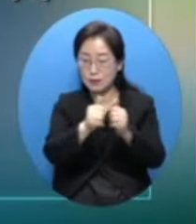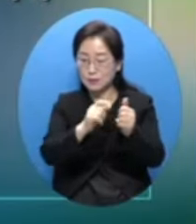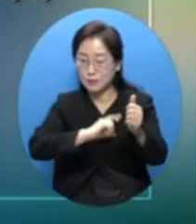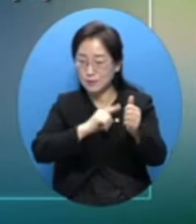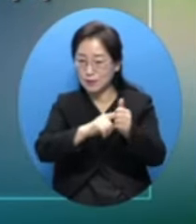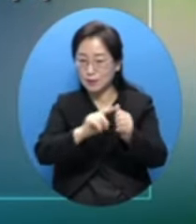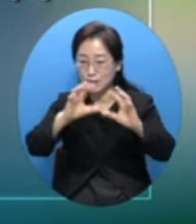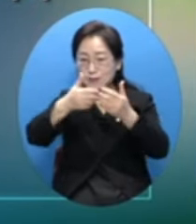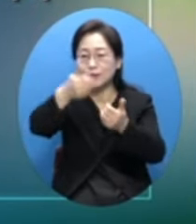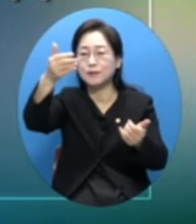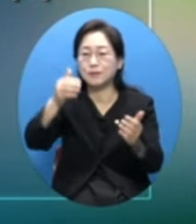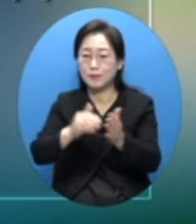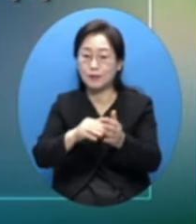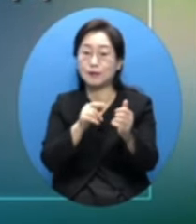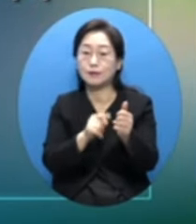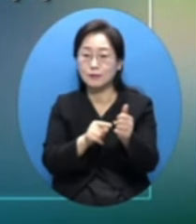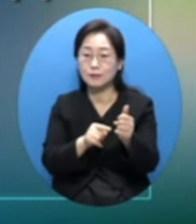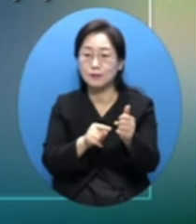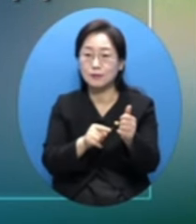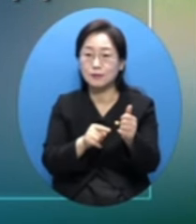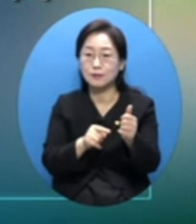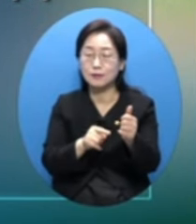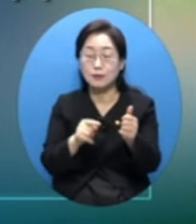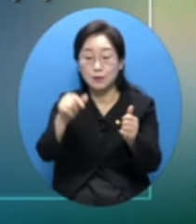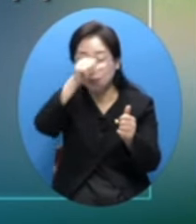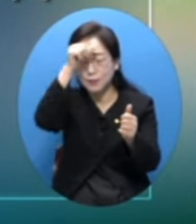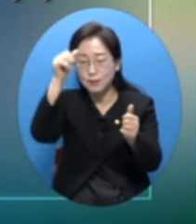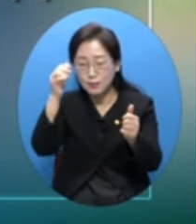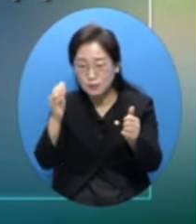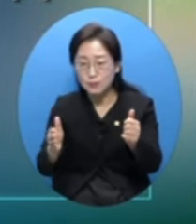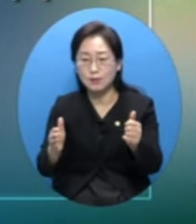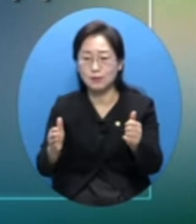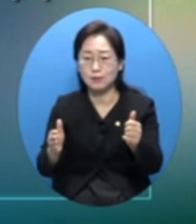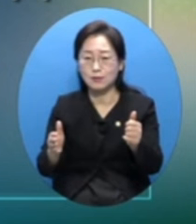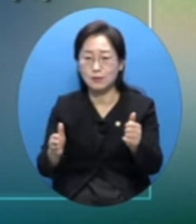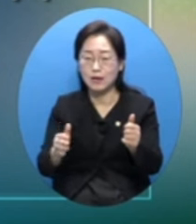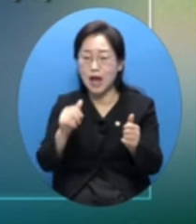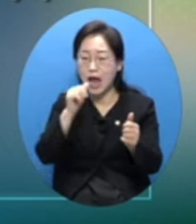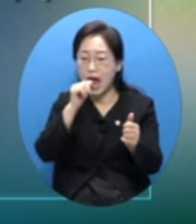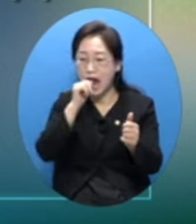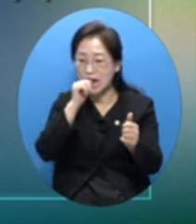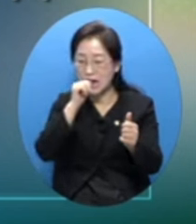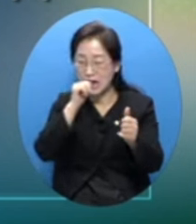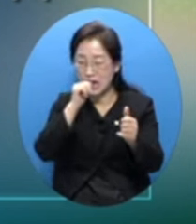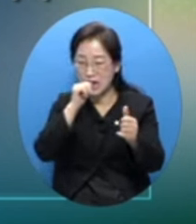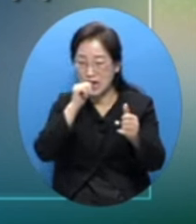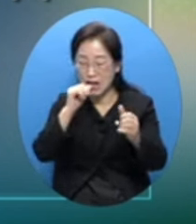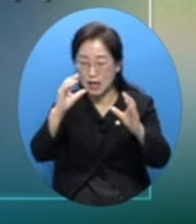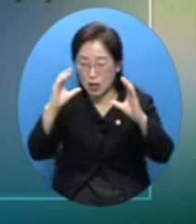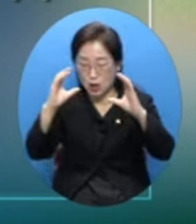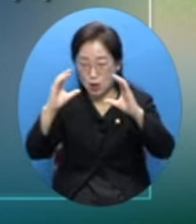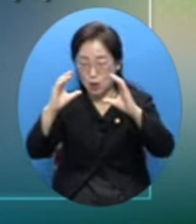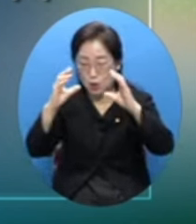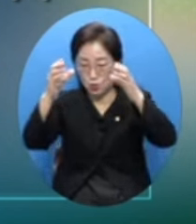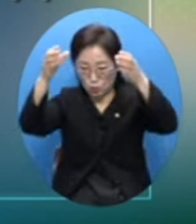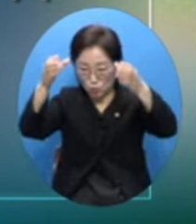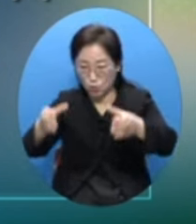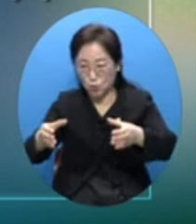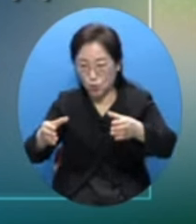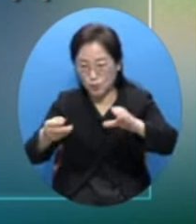떠났는데 이분은 평생 철제 산소 통해서 살다가 죽은